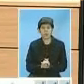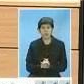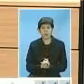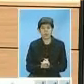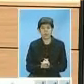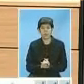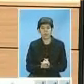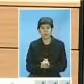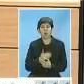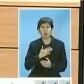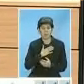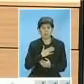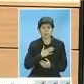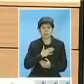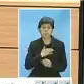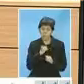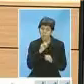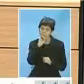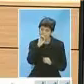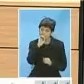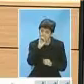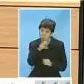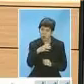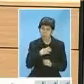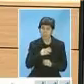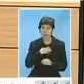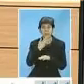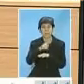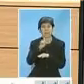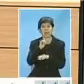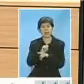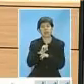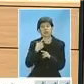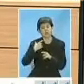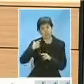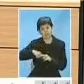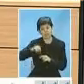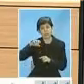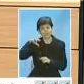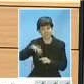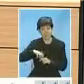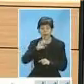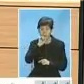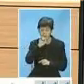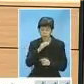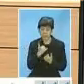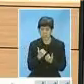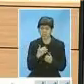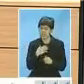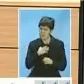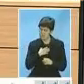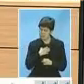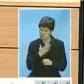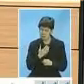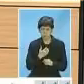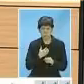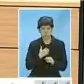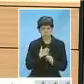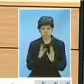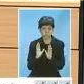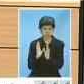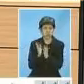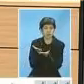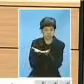ดังนั้นครับผมจึงพยายามจะบอกกราบเรียนต่อท่านประธานผ่านไปถึงทางศาลว่าโดยมารยาทเนี่ยครับผมจะไม่ก้าวล่